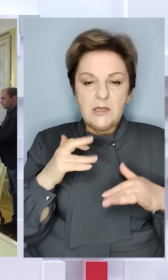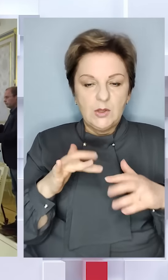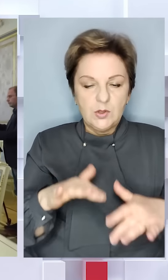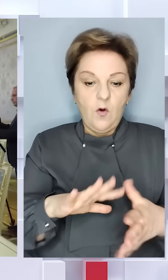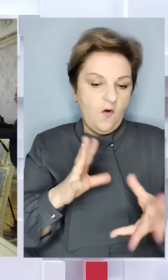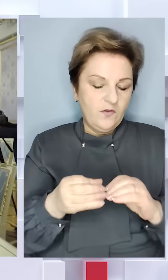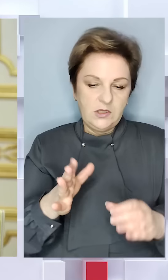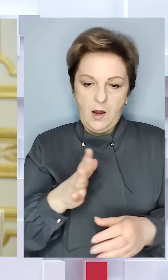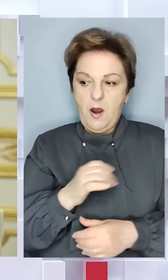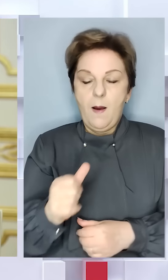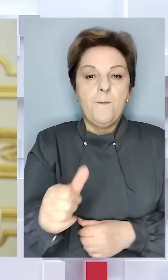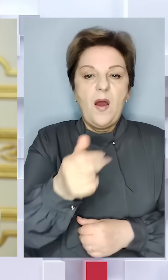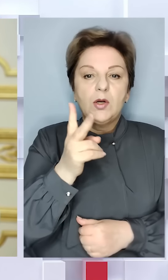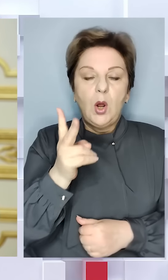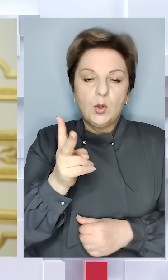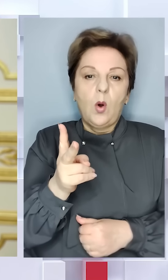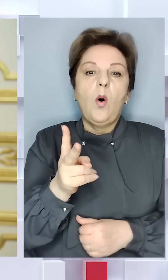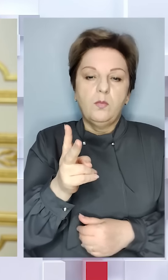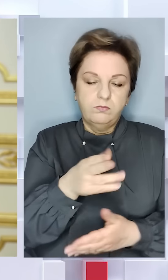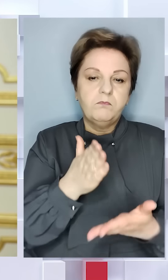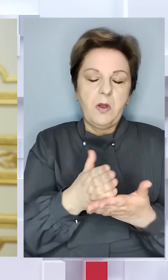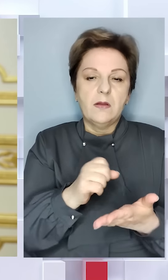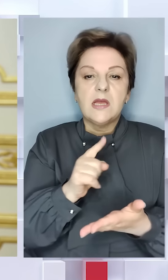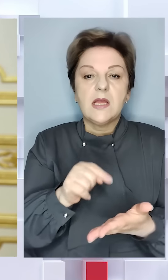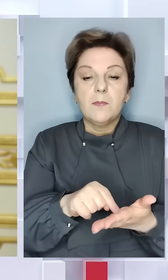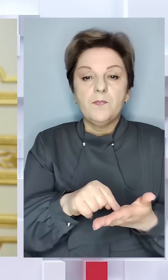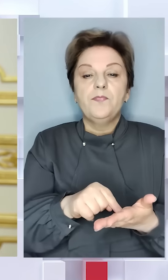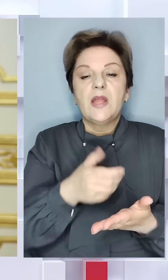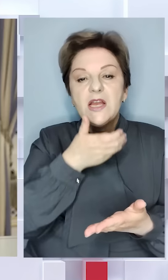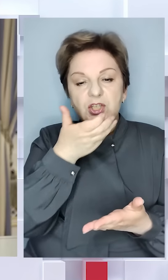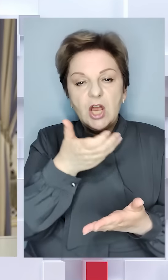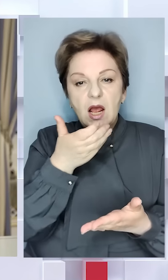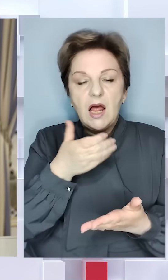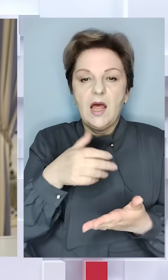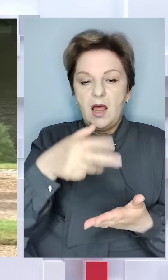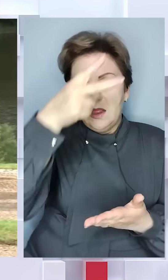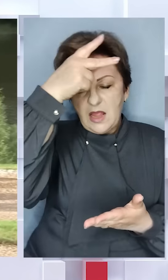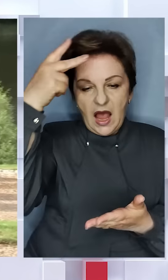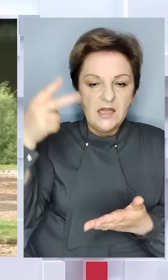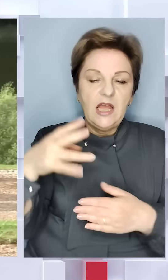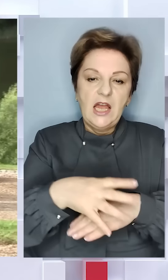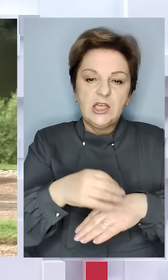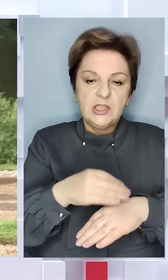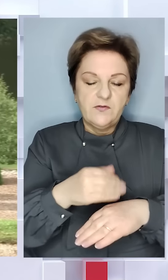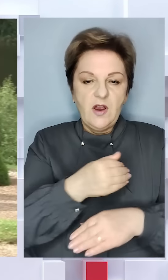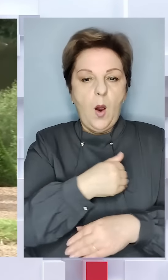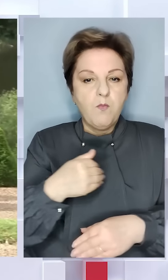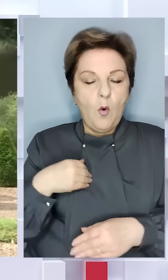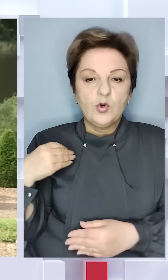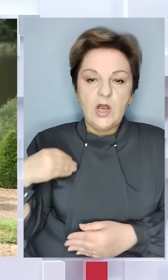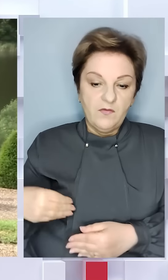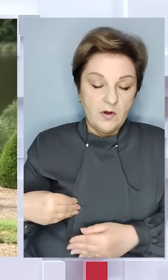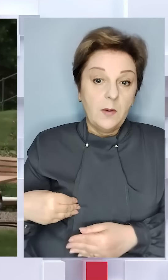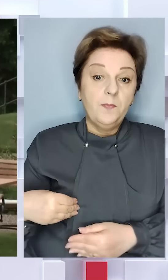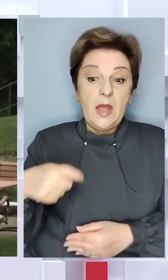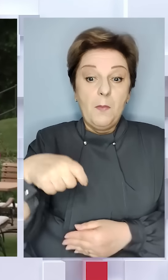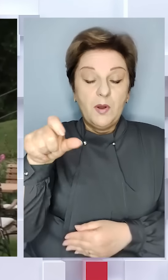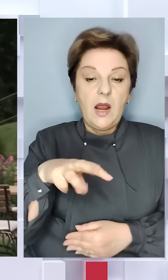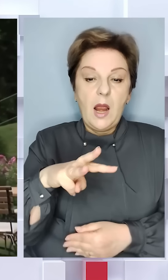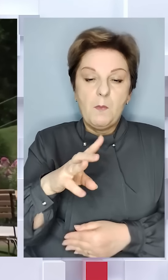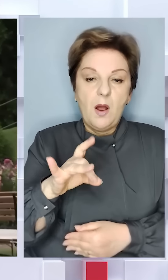справ узагалі був першим, хто підняв це питання. Чехія, Латвія, Швеція та Польща. І Франція. Принаймні,